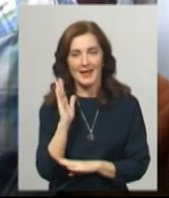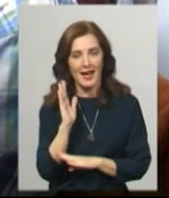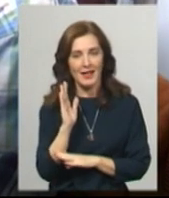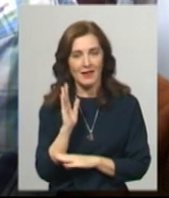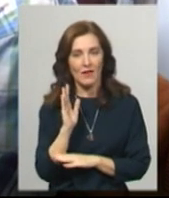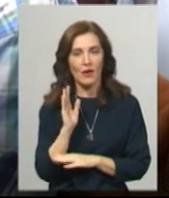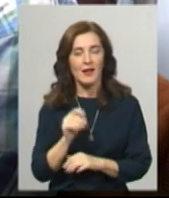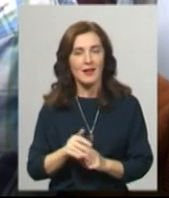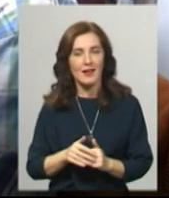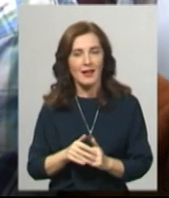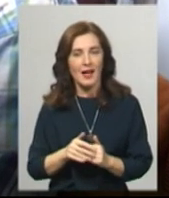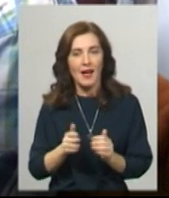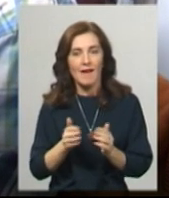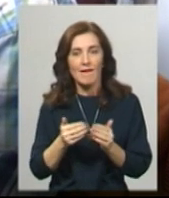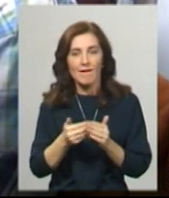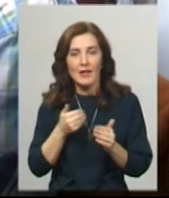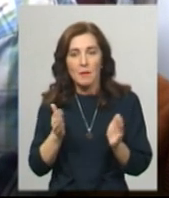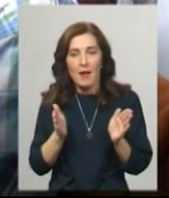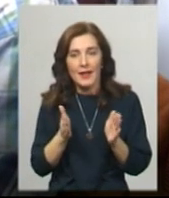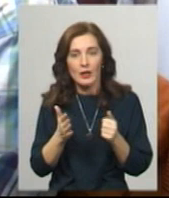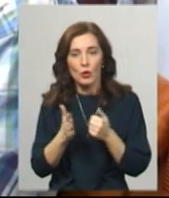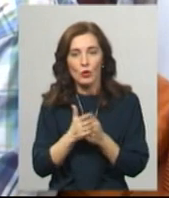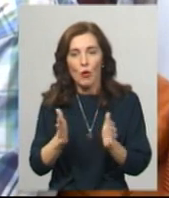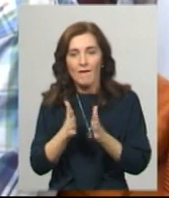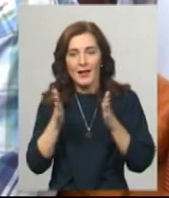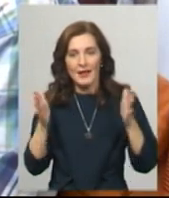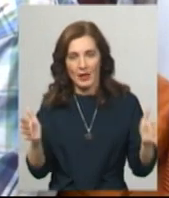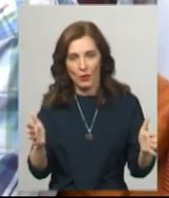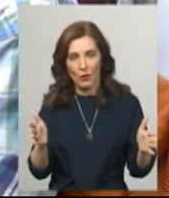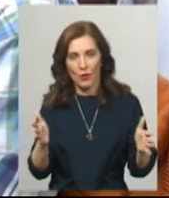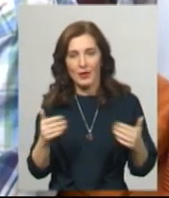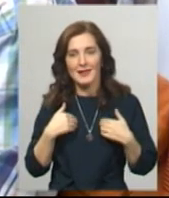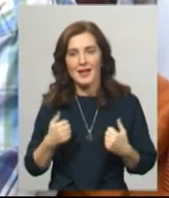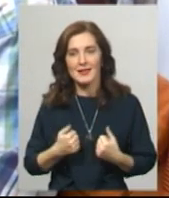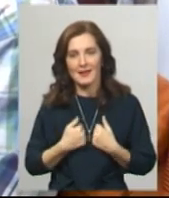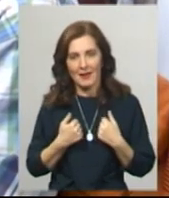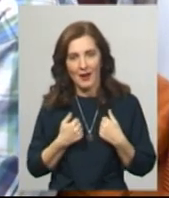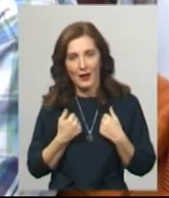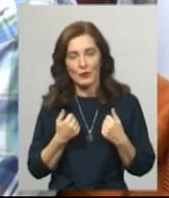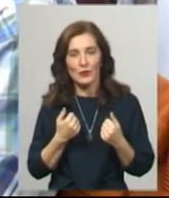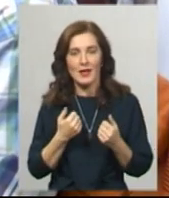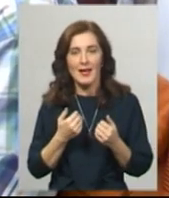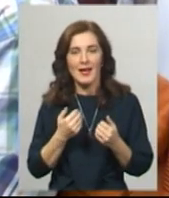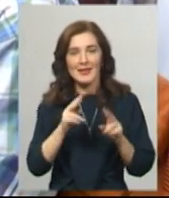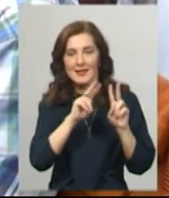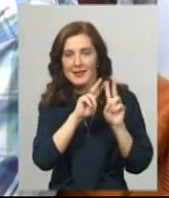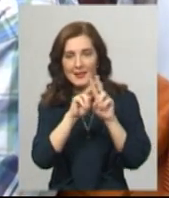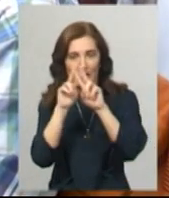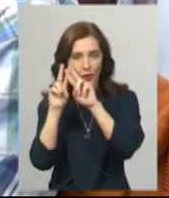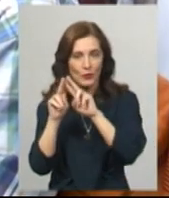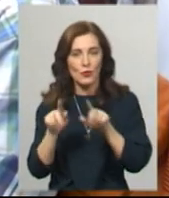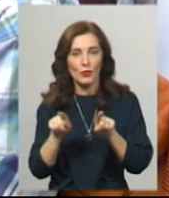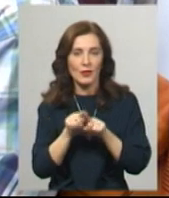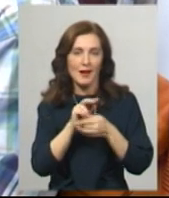від маленького до великого кусочка, стараюсь з маленького, там маленькі овечки, зірочка там і так далі,